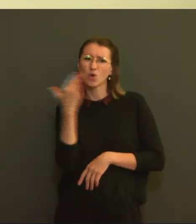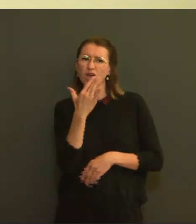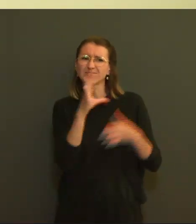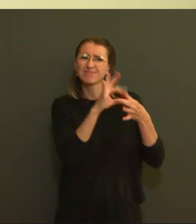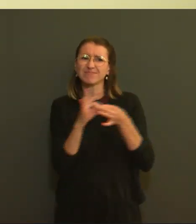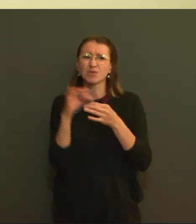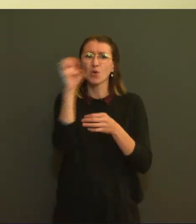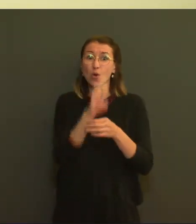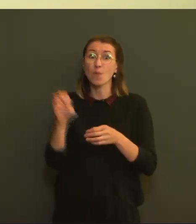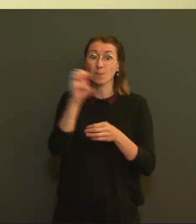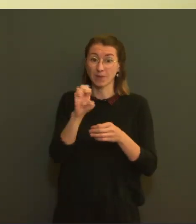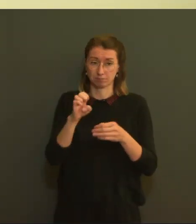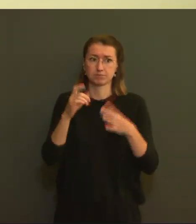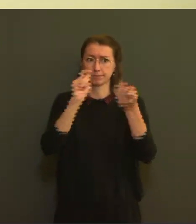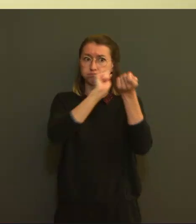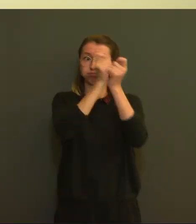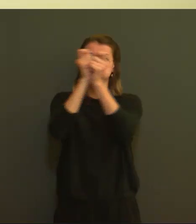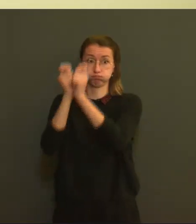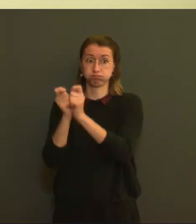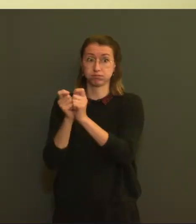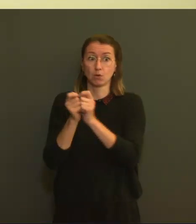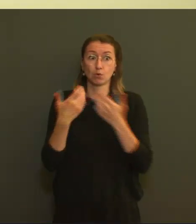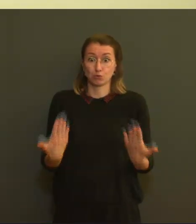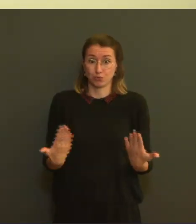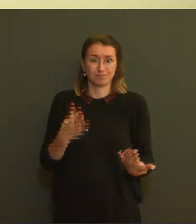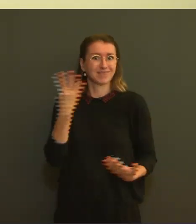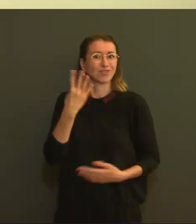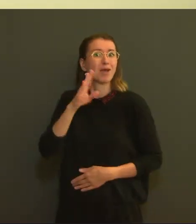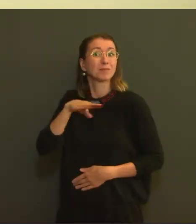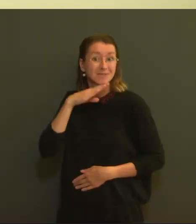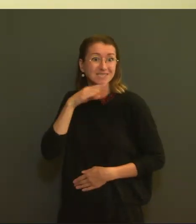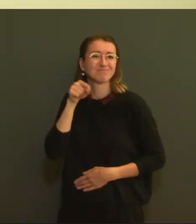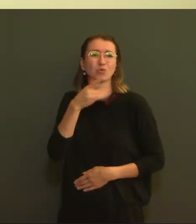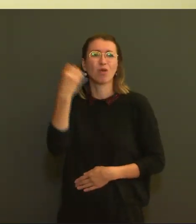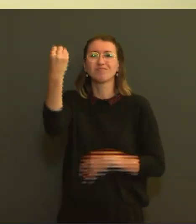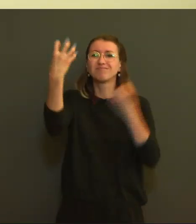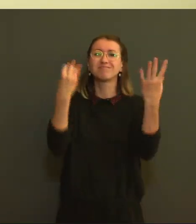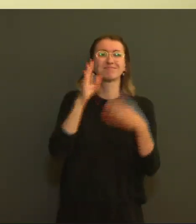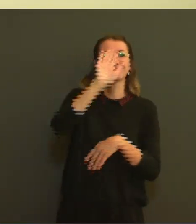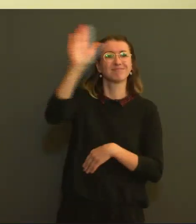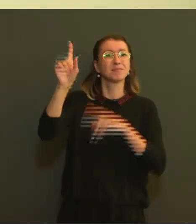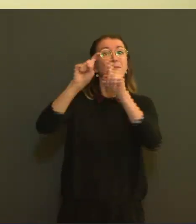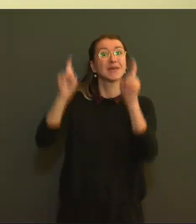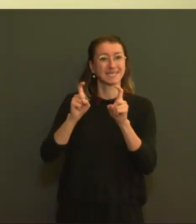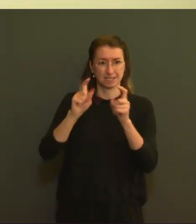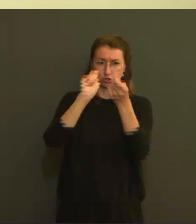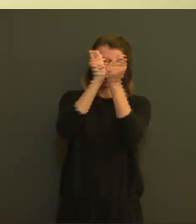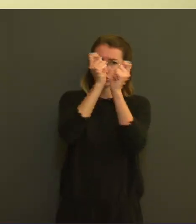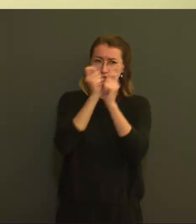On sait qu'à 16 heures aujourd'hui, les codes couleurs des pays européens seront à nouveau ajustés sur le site des affaires